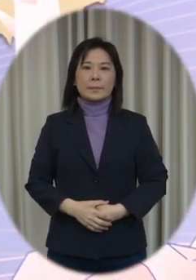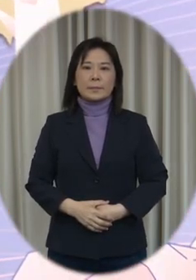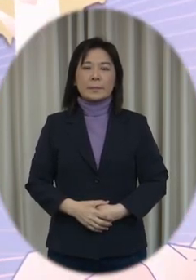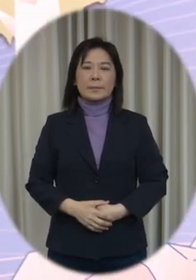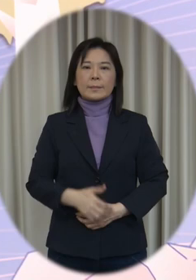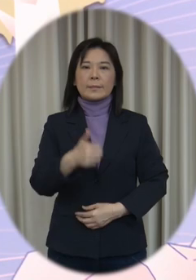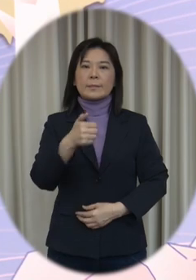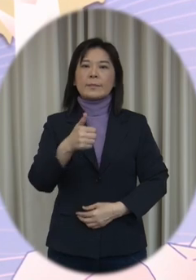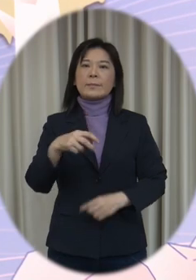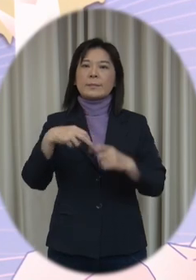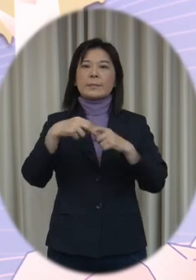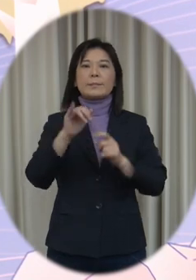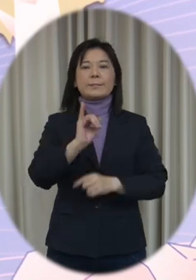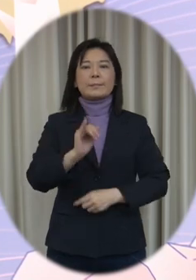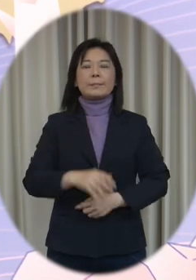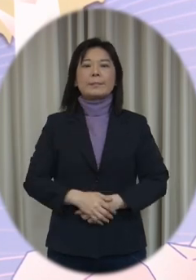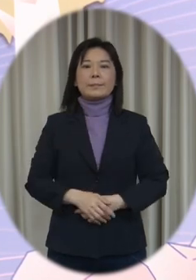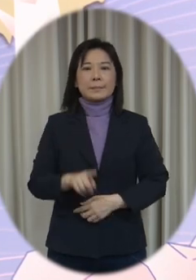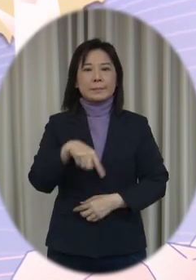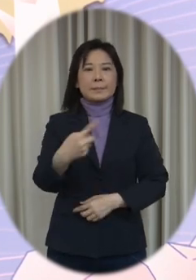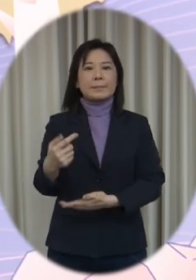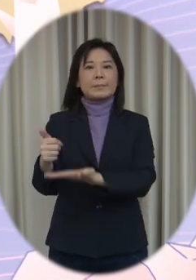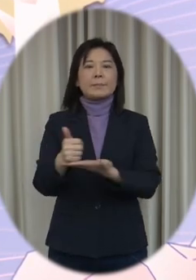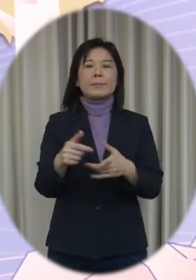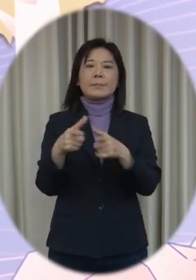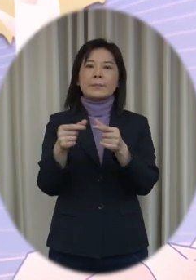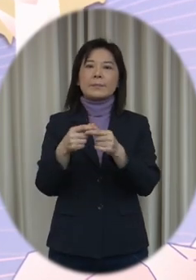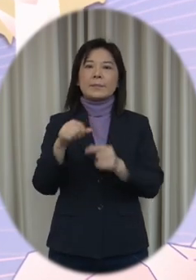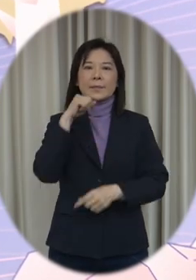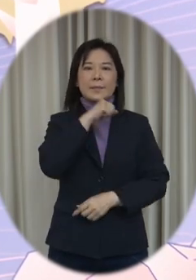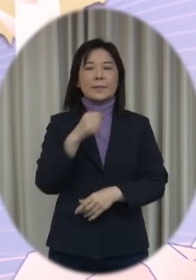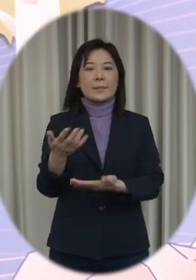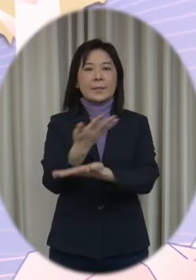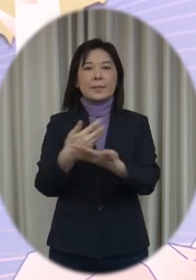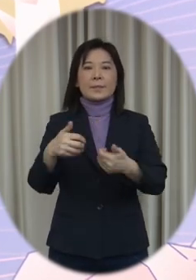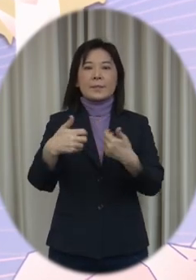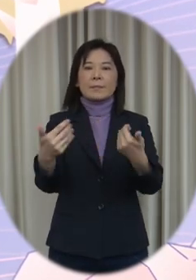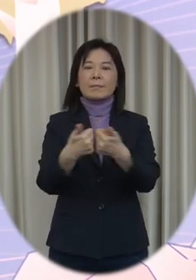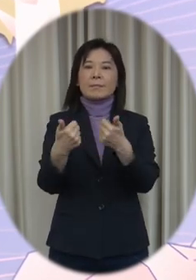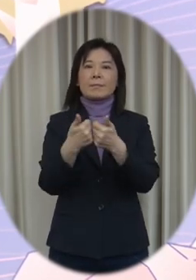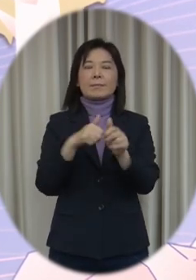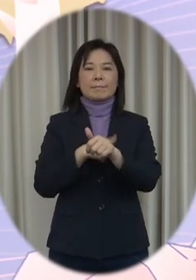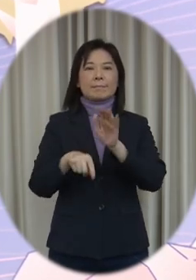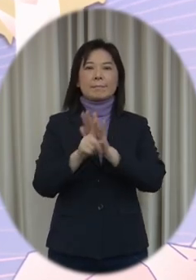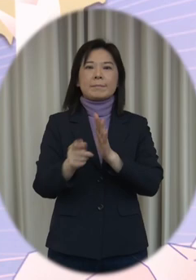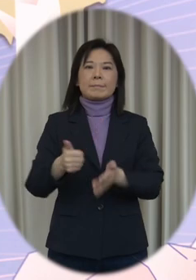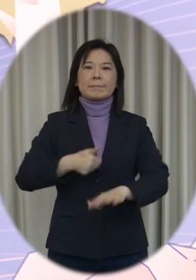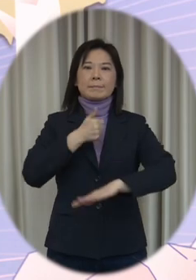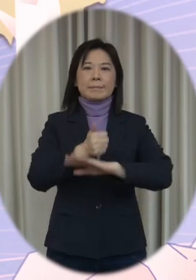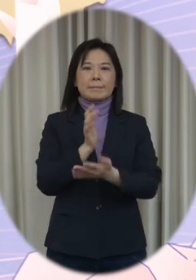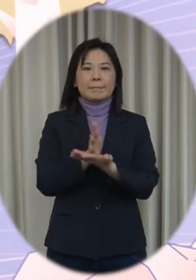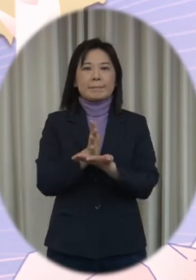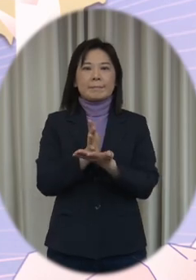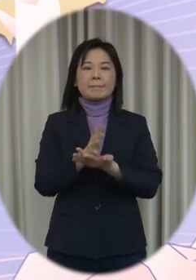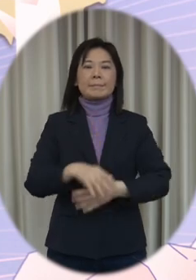谢谢李次长。接下来我们请日本台湾交流协会片山代表致辞。